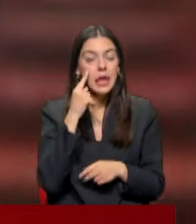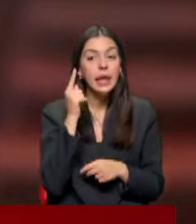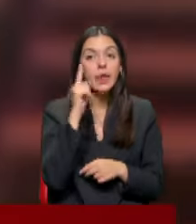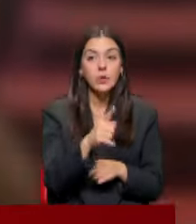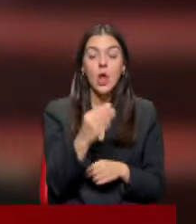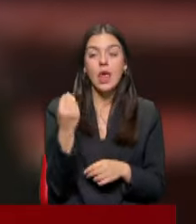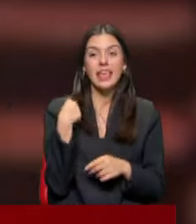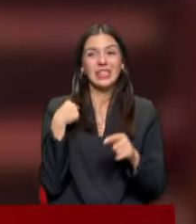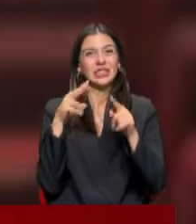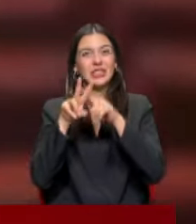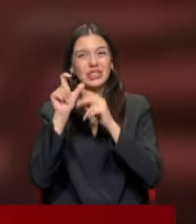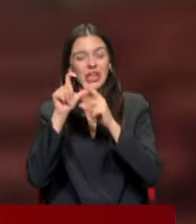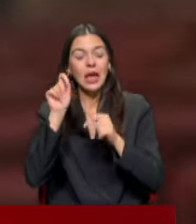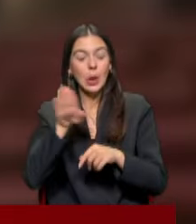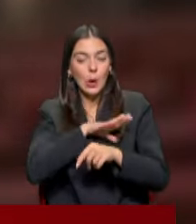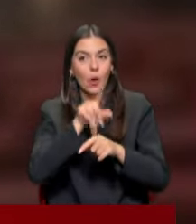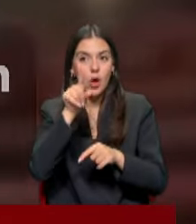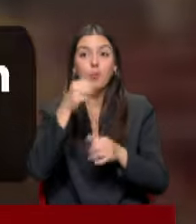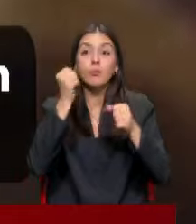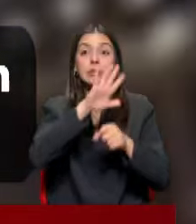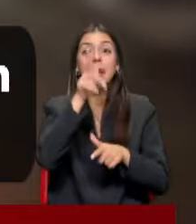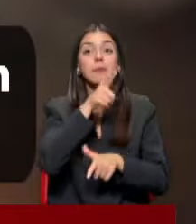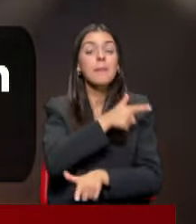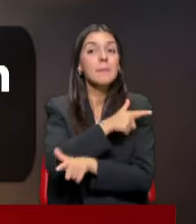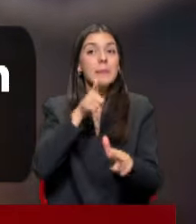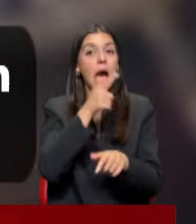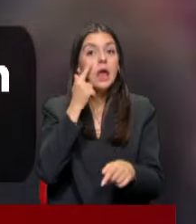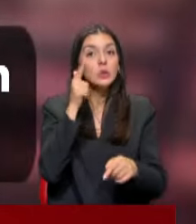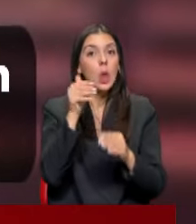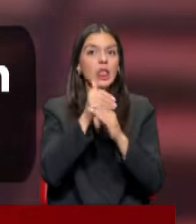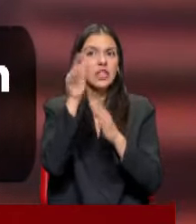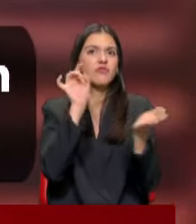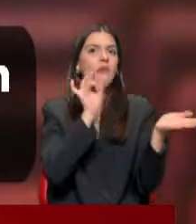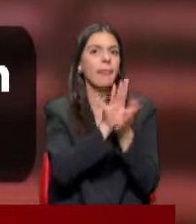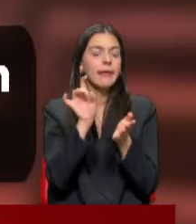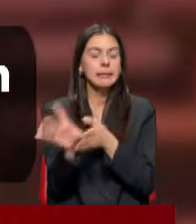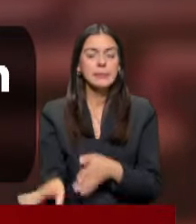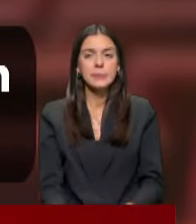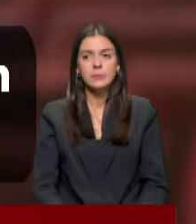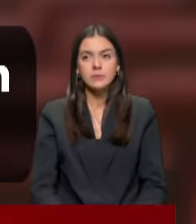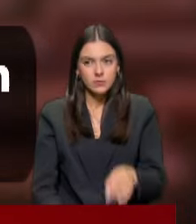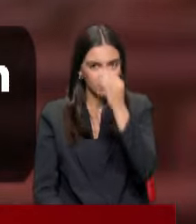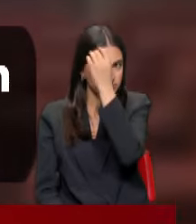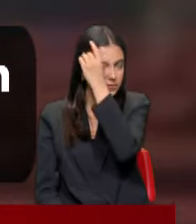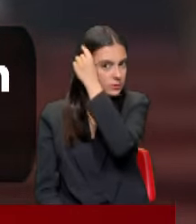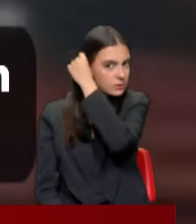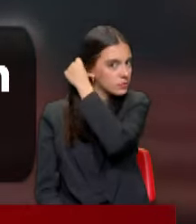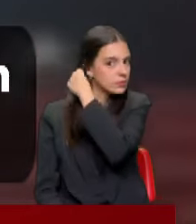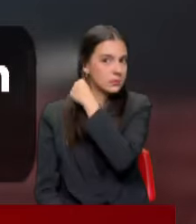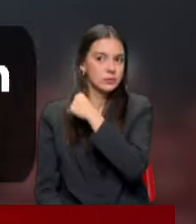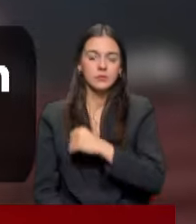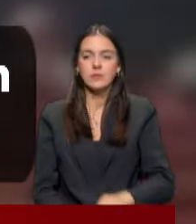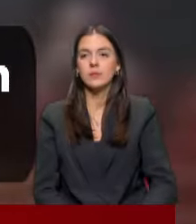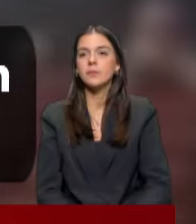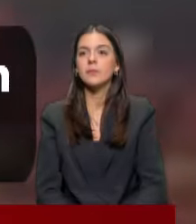yönelik protesto. Protestocular salondan atıldı. Gülerek selfie çekerken, hayvanlar, çocuklar öldürülürken